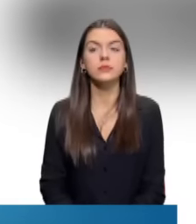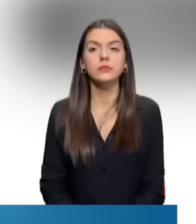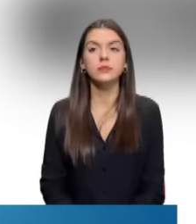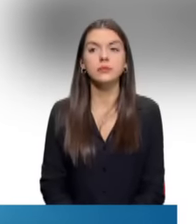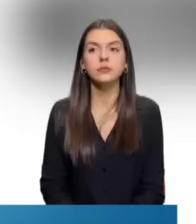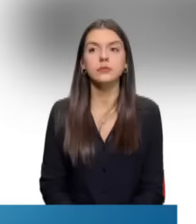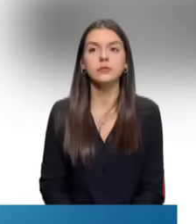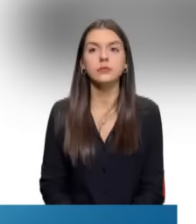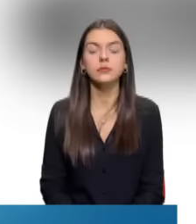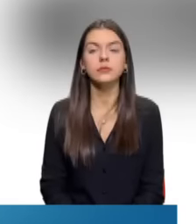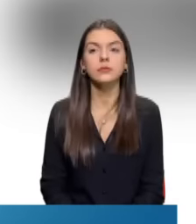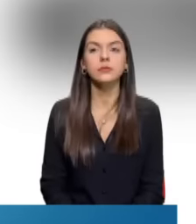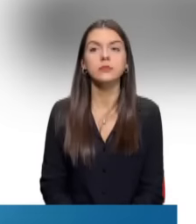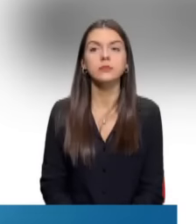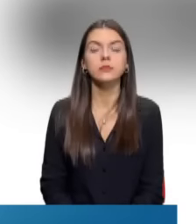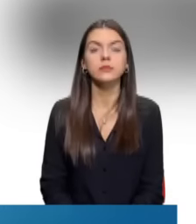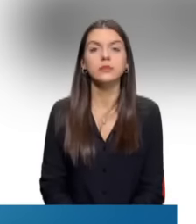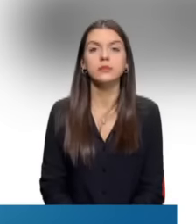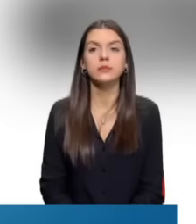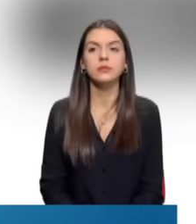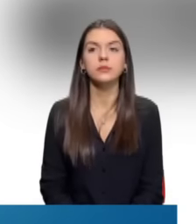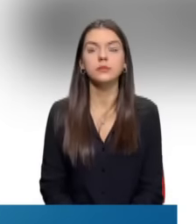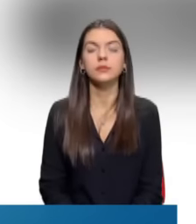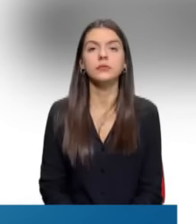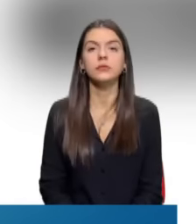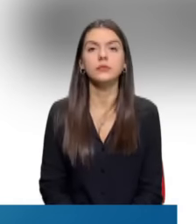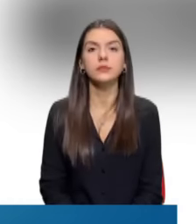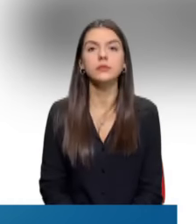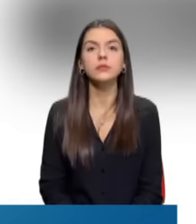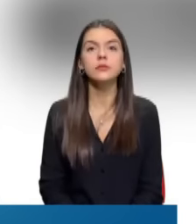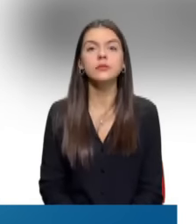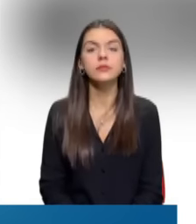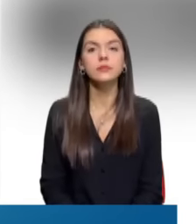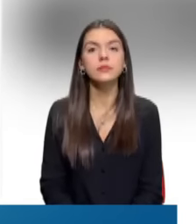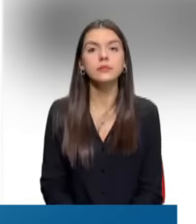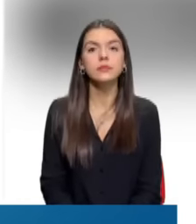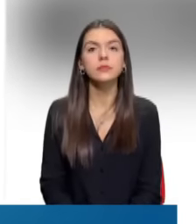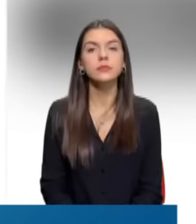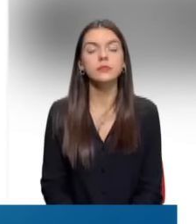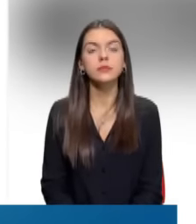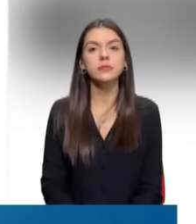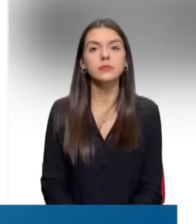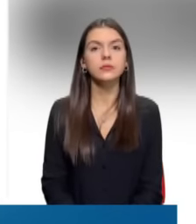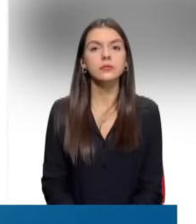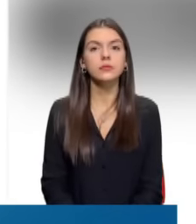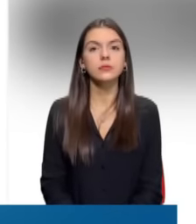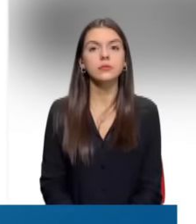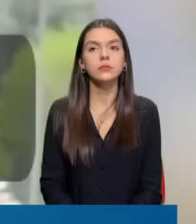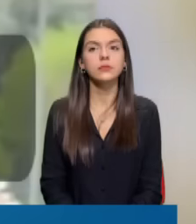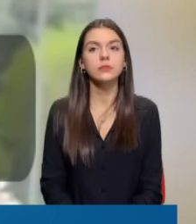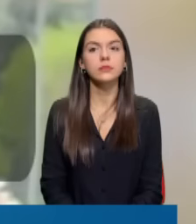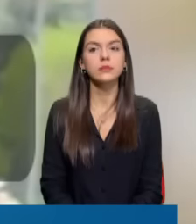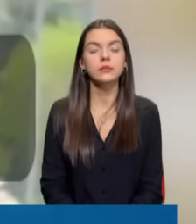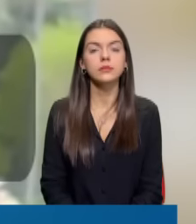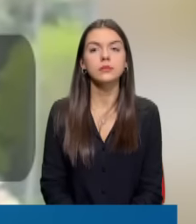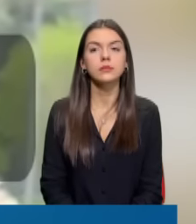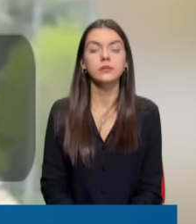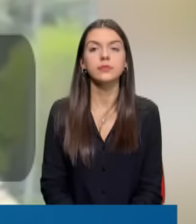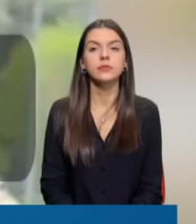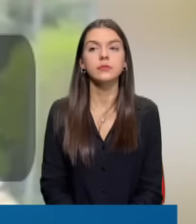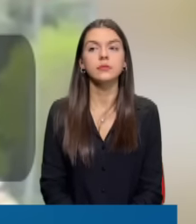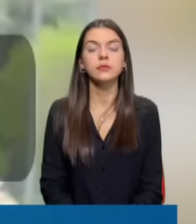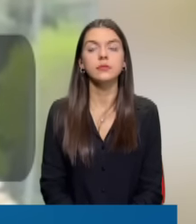de Türk mallarını serbestçe satın alabiliyorlar. Bunun da katkısıyla ticaret dengemiz 1'e 6 bizim lehimizedir. Ticarete de